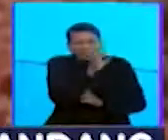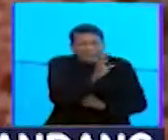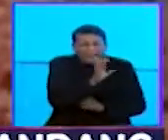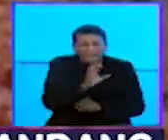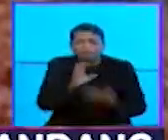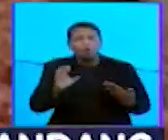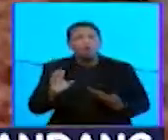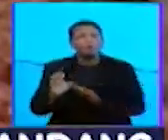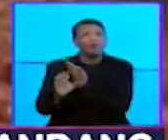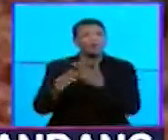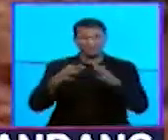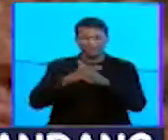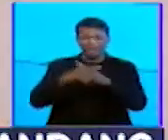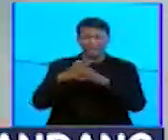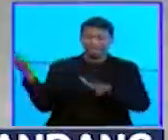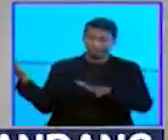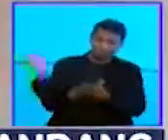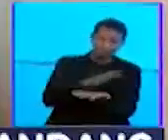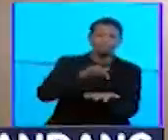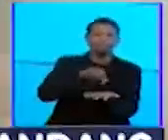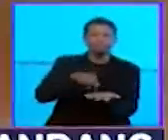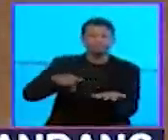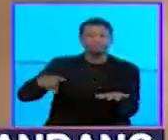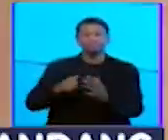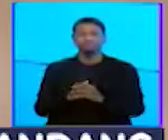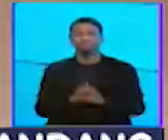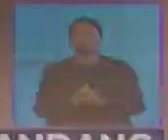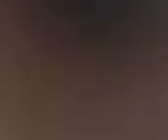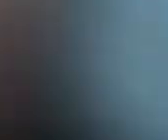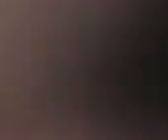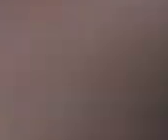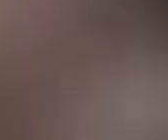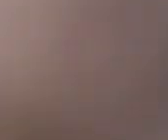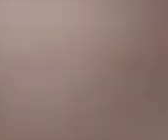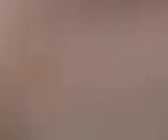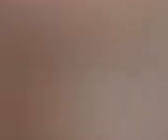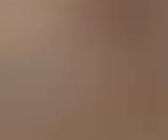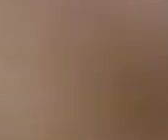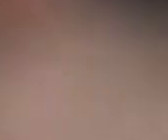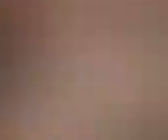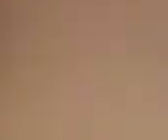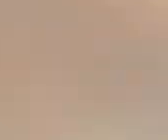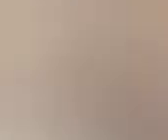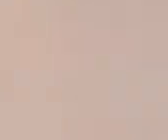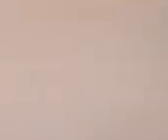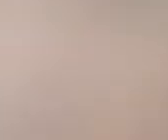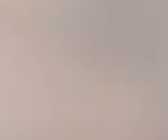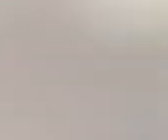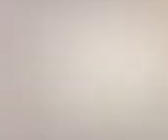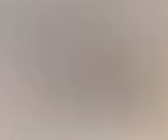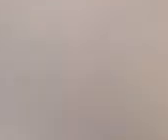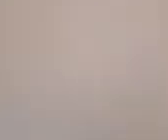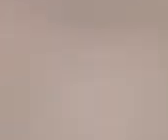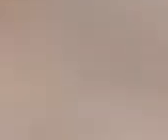tertimbun tanah longsor. Menurut warga, sekitar 18 orang menjadi korban tanah longsor. 3 jenazah diantaranya telah